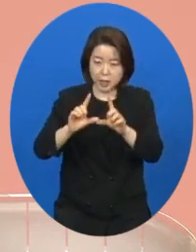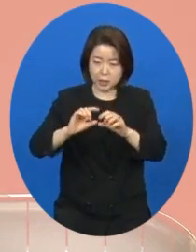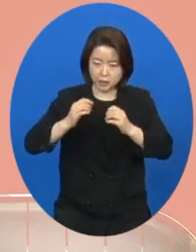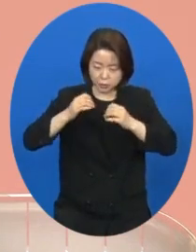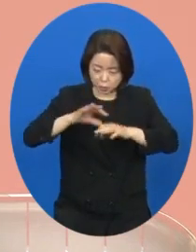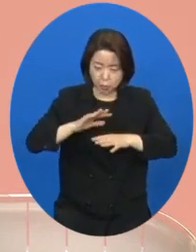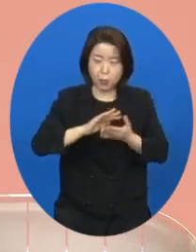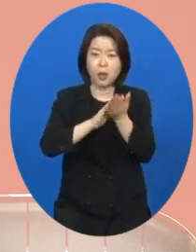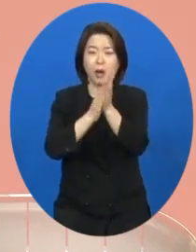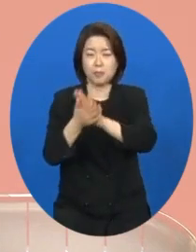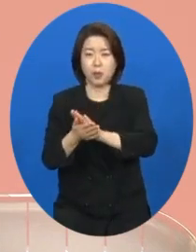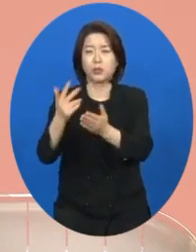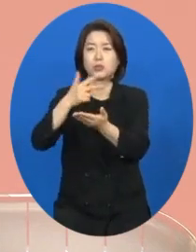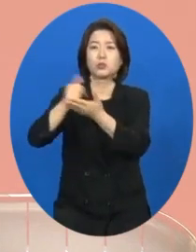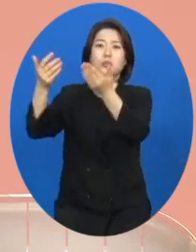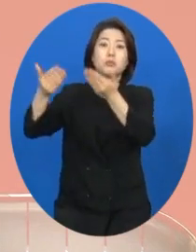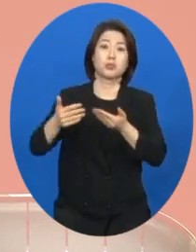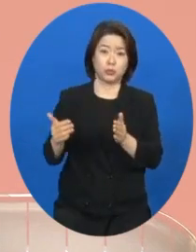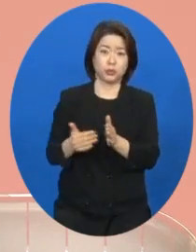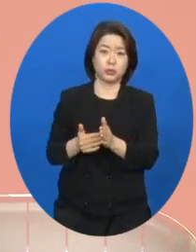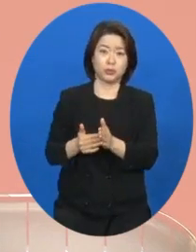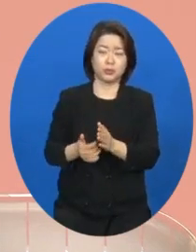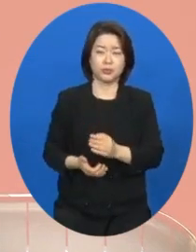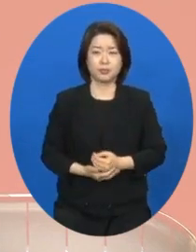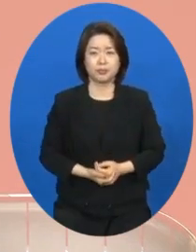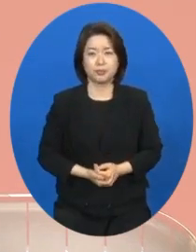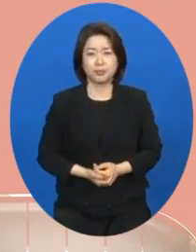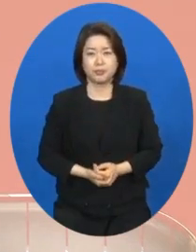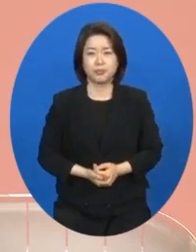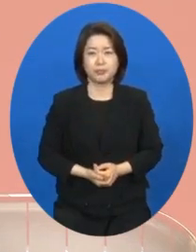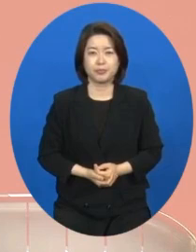변화를 주님이 주신다는 거예요.